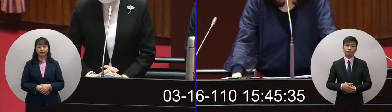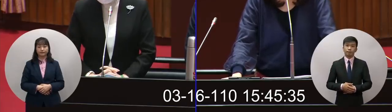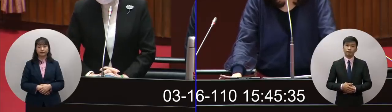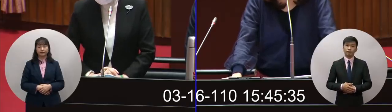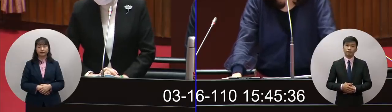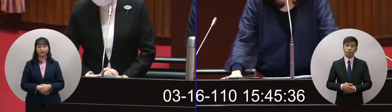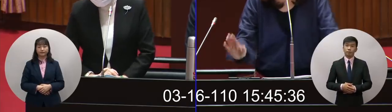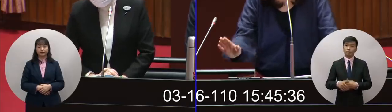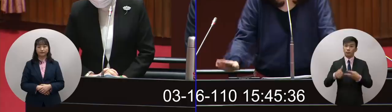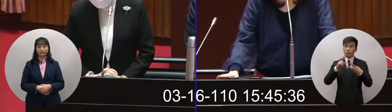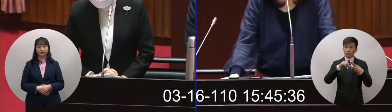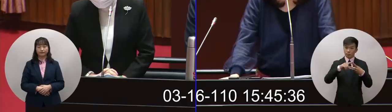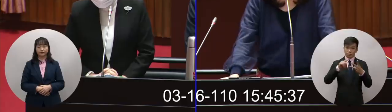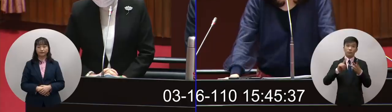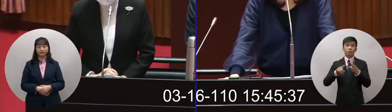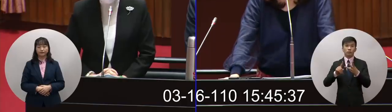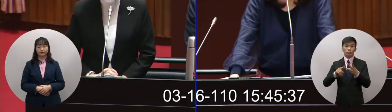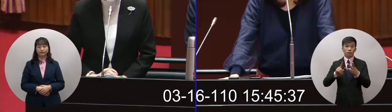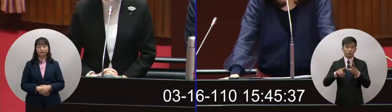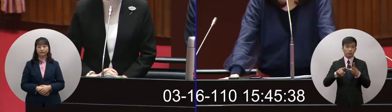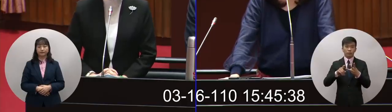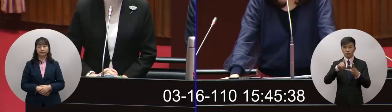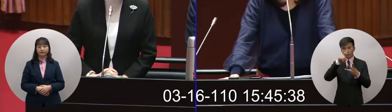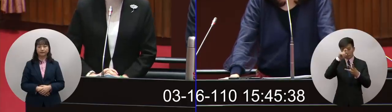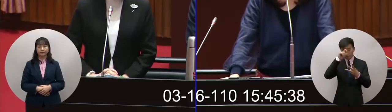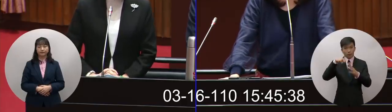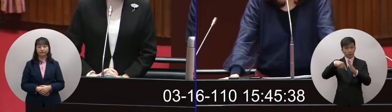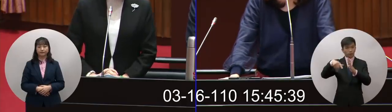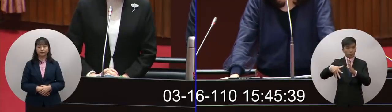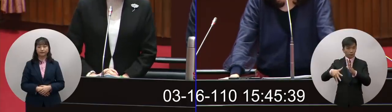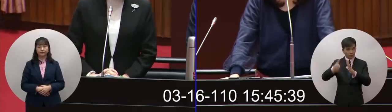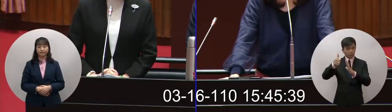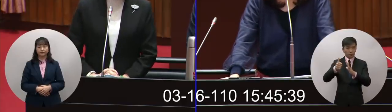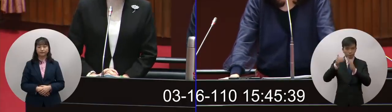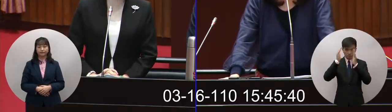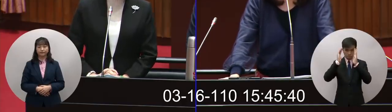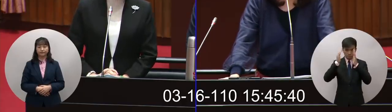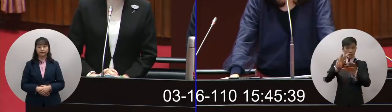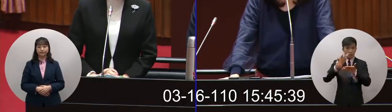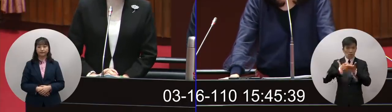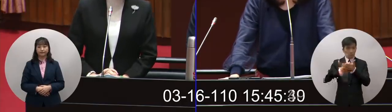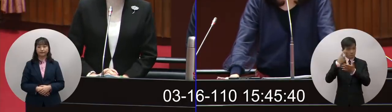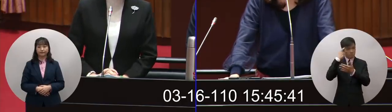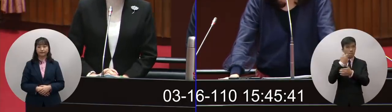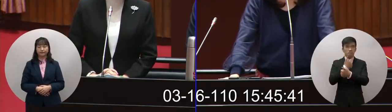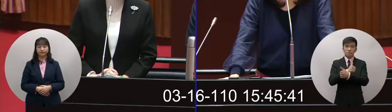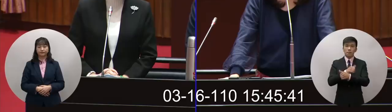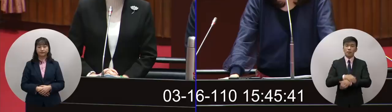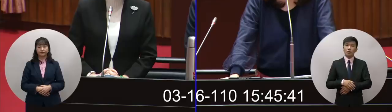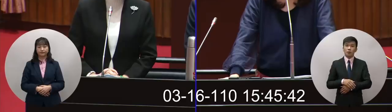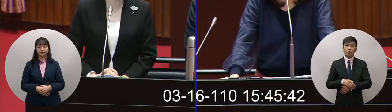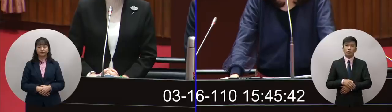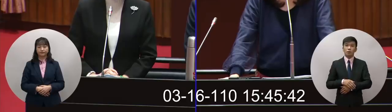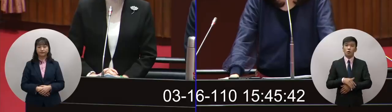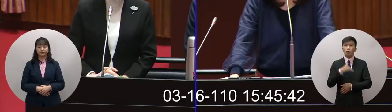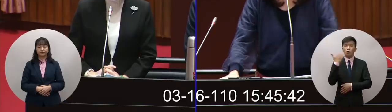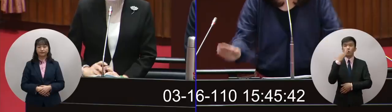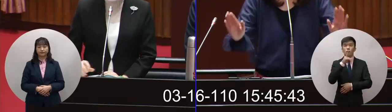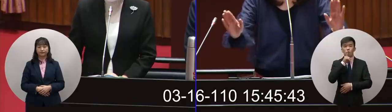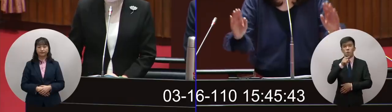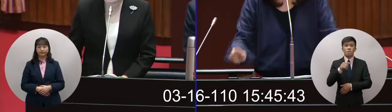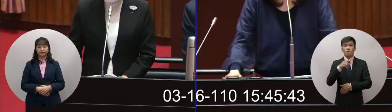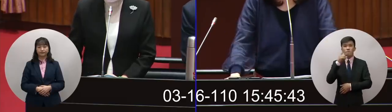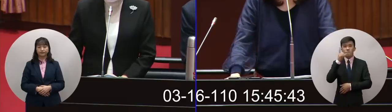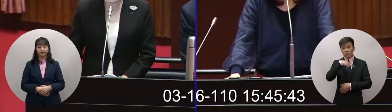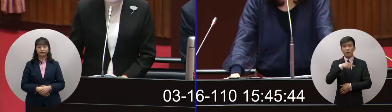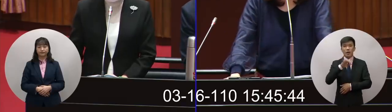诉求，第三个诉求，我还是希望院长能够严肃的、认真的去考虑，不要一下子就说不可能。我认